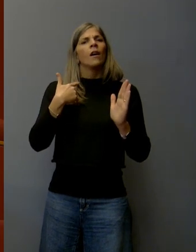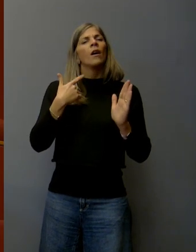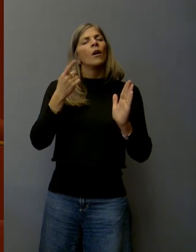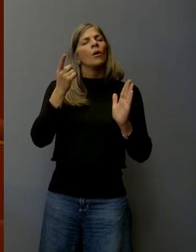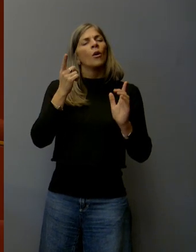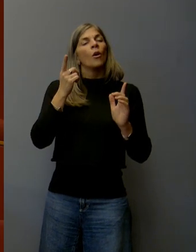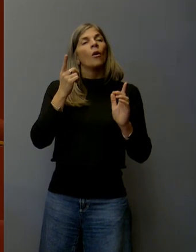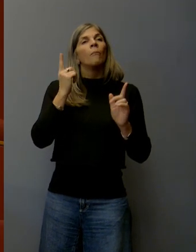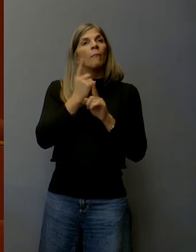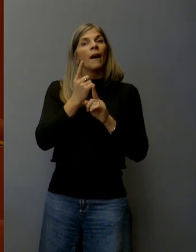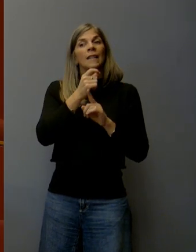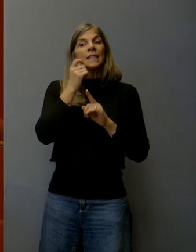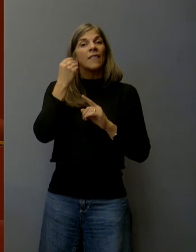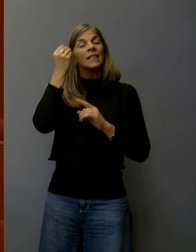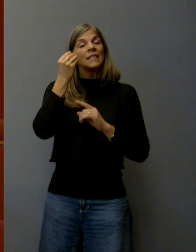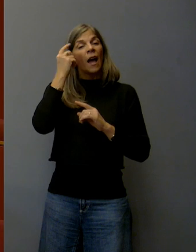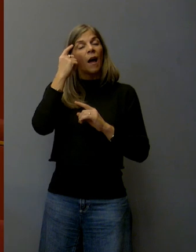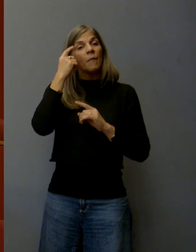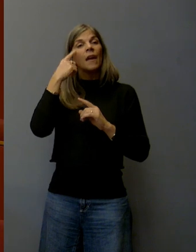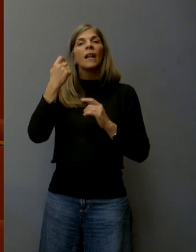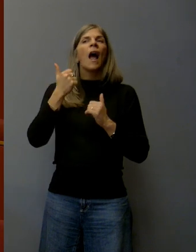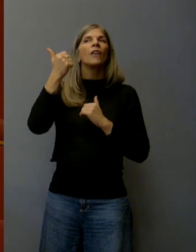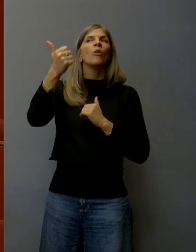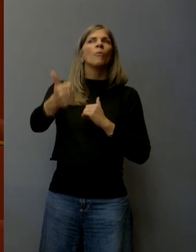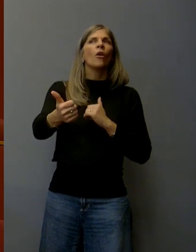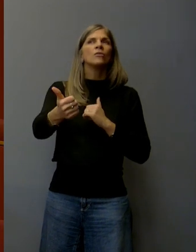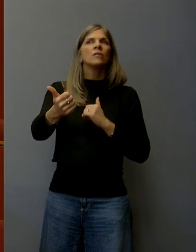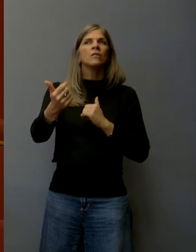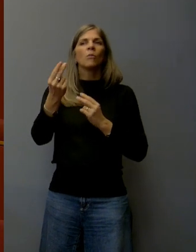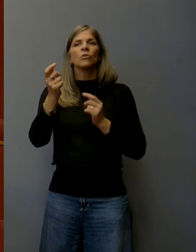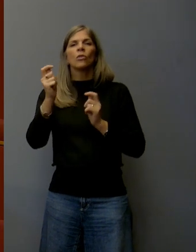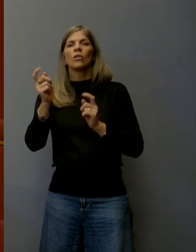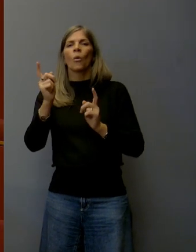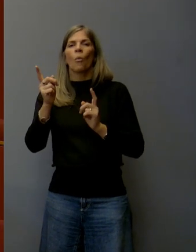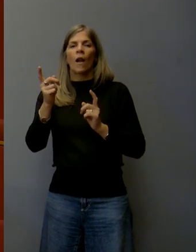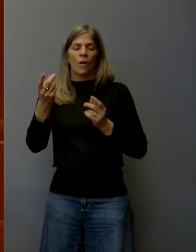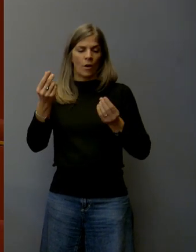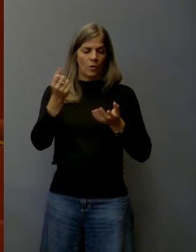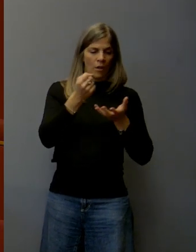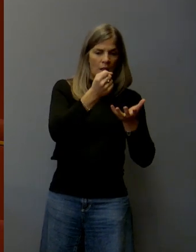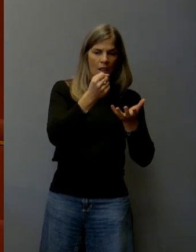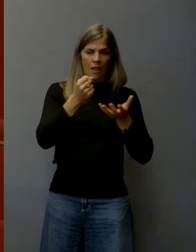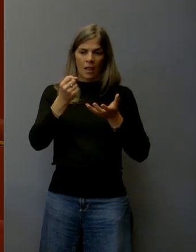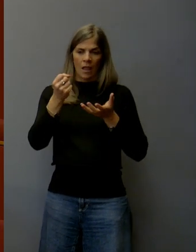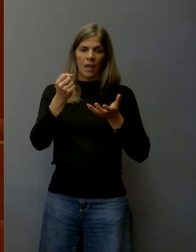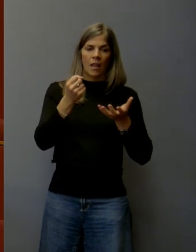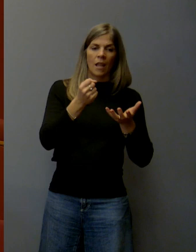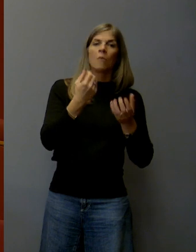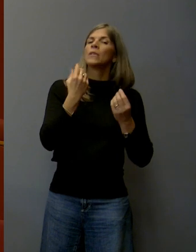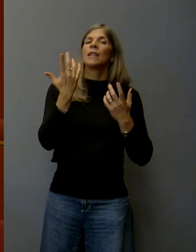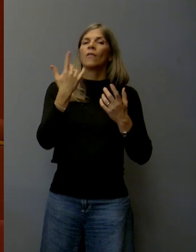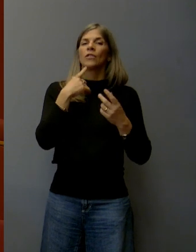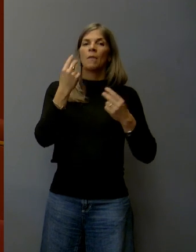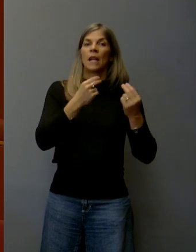investimenti fare oltre a quelli che dal bilancio perché se no è una puro utopia c'è il mio bilancio dice già che rispetto